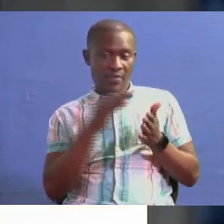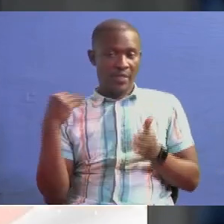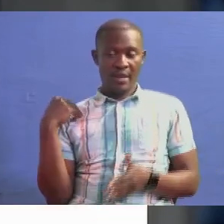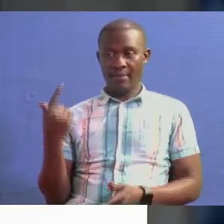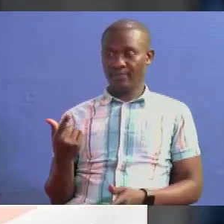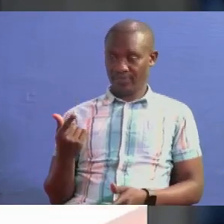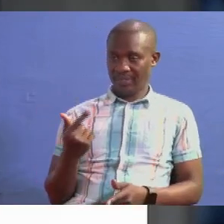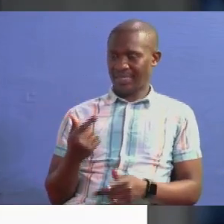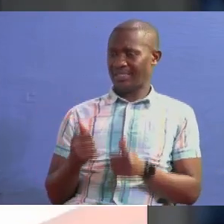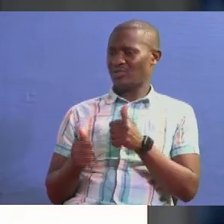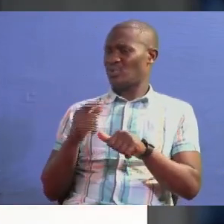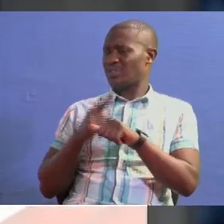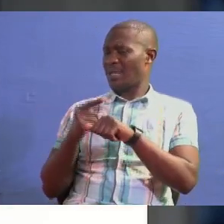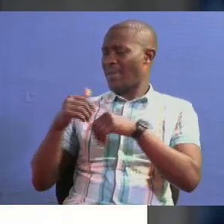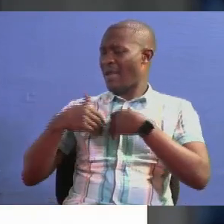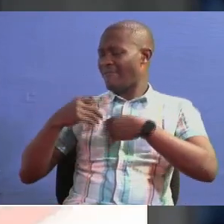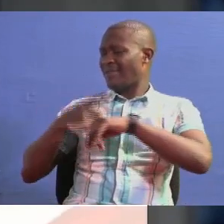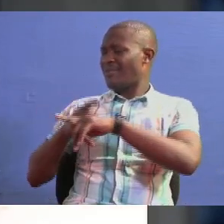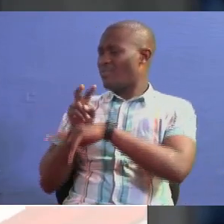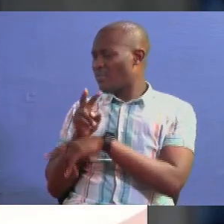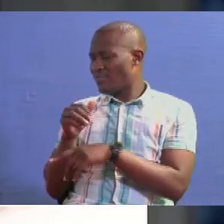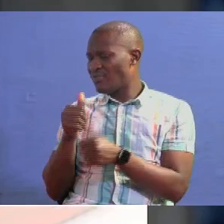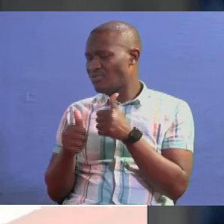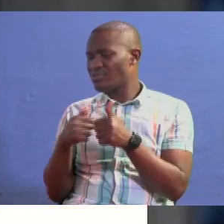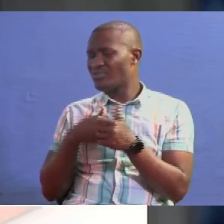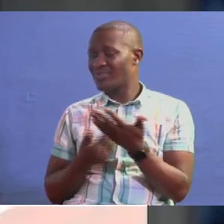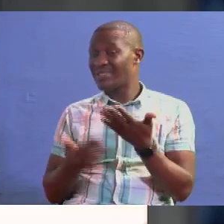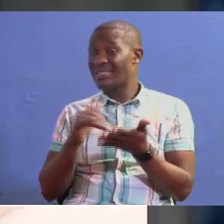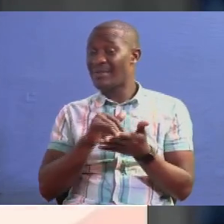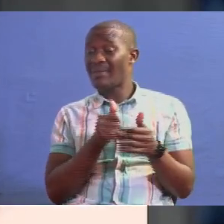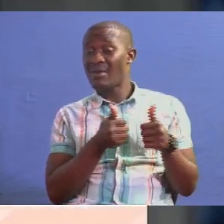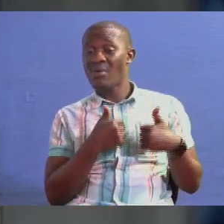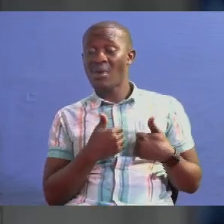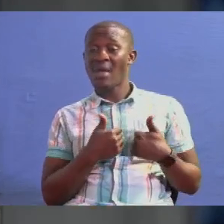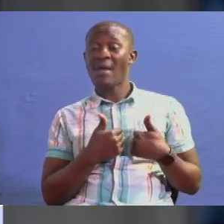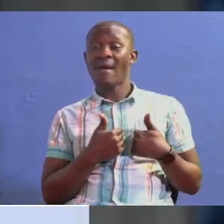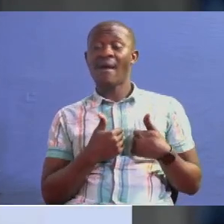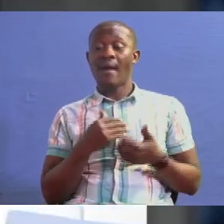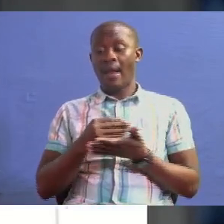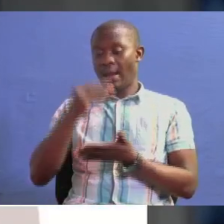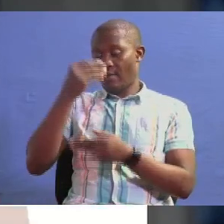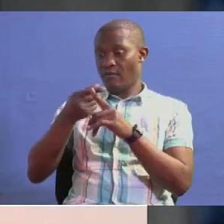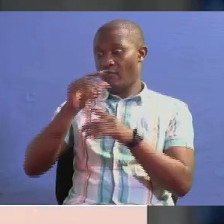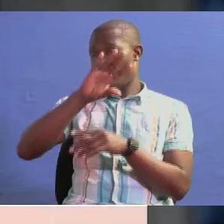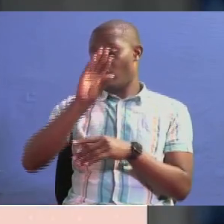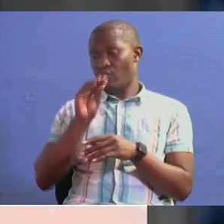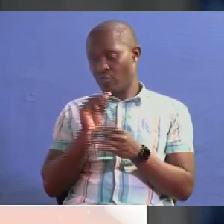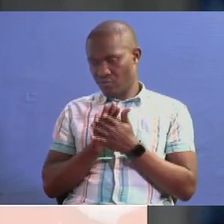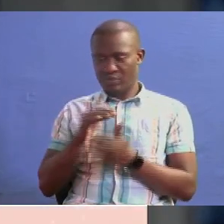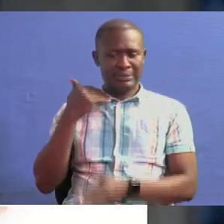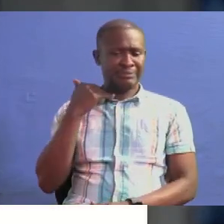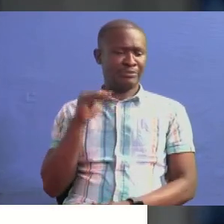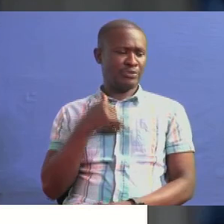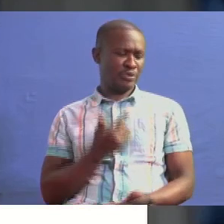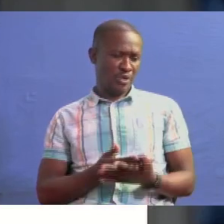kujali ni kipindi gani cha muda tunachoangalia, kinachobaki ni kwamba wanafunzi kutoka Afrika wamenyimwa visa ya